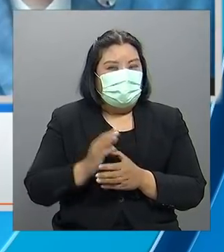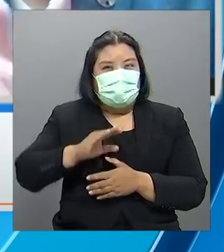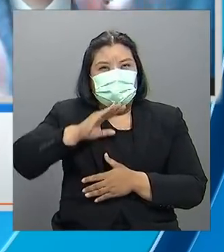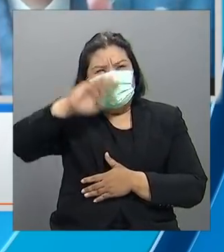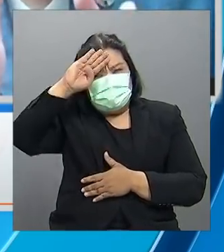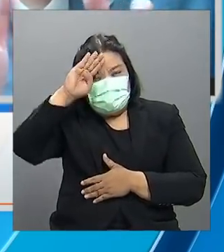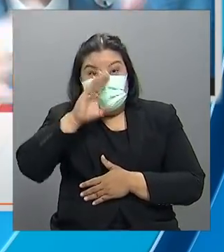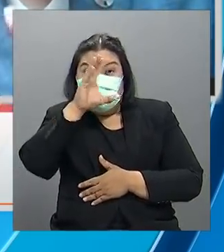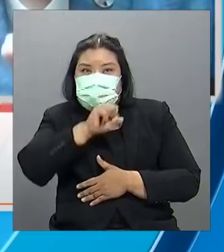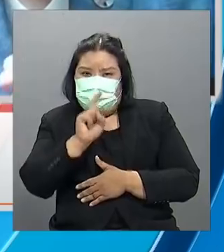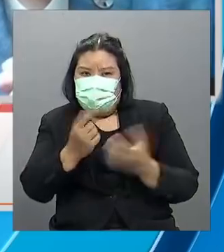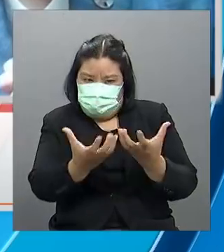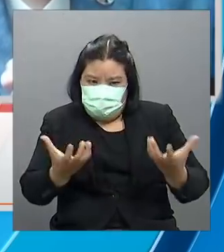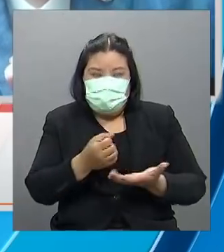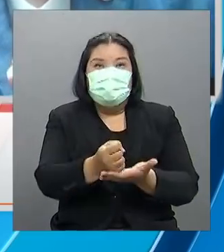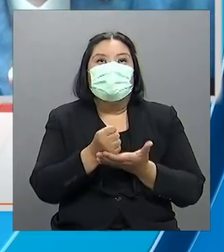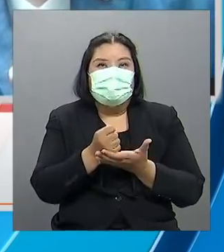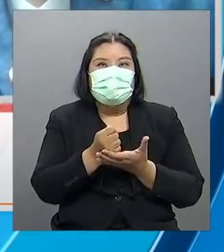ครับ แล้วสิ่งนั้นก็คือเราพยายามที่จะ